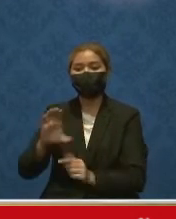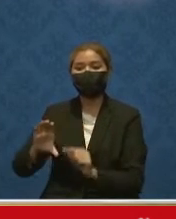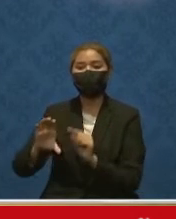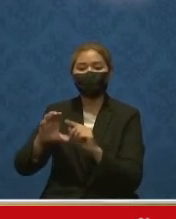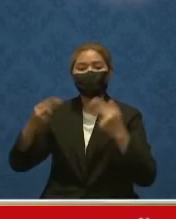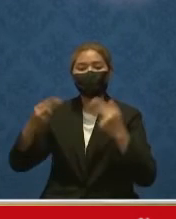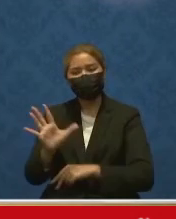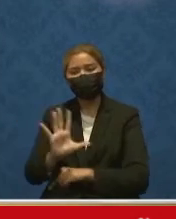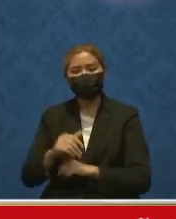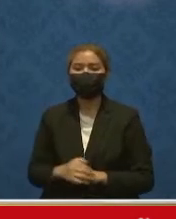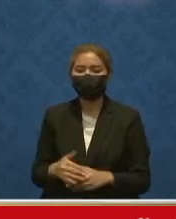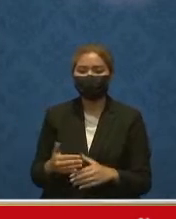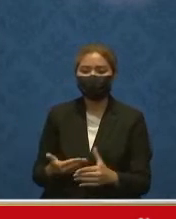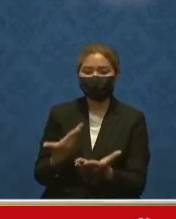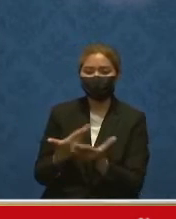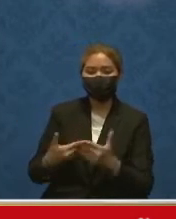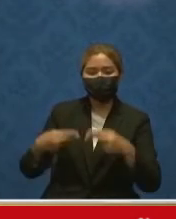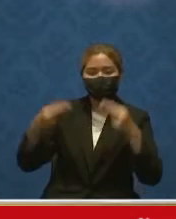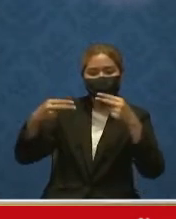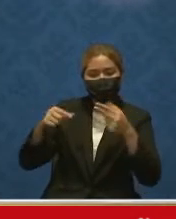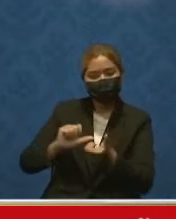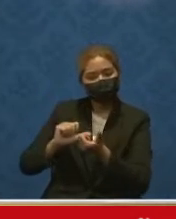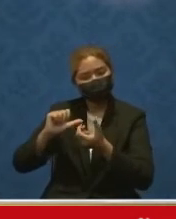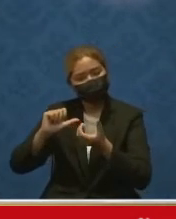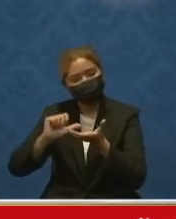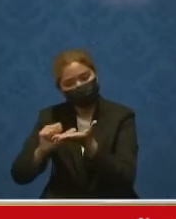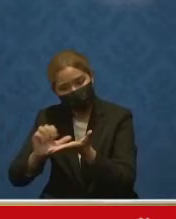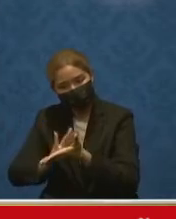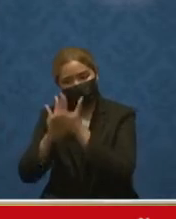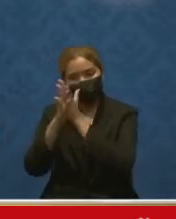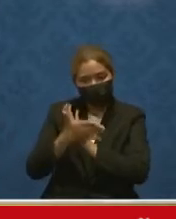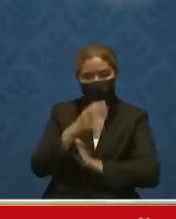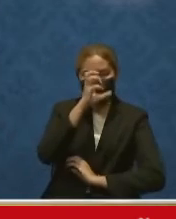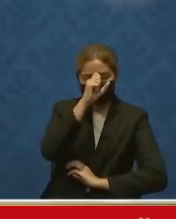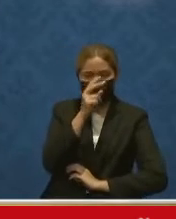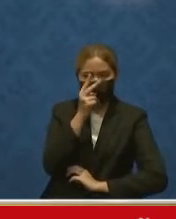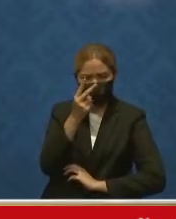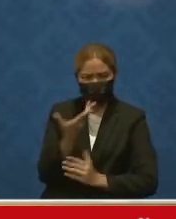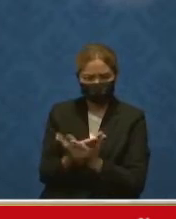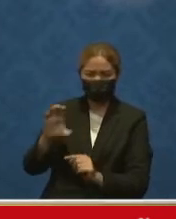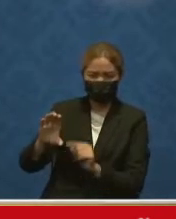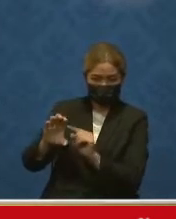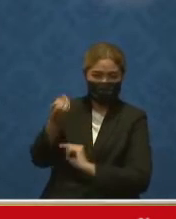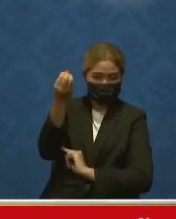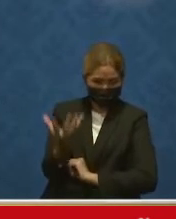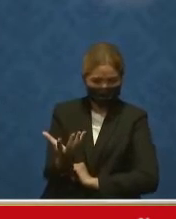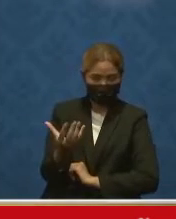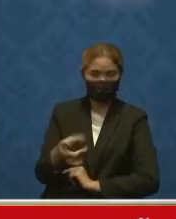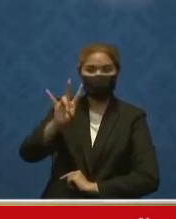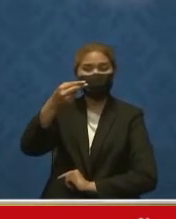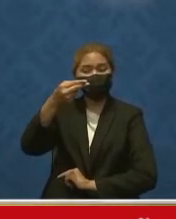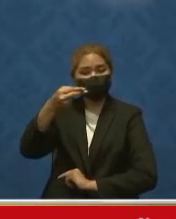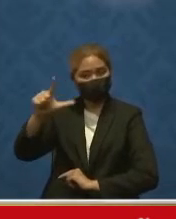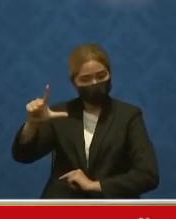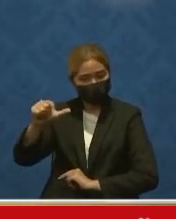ไปคุกคามกันเองลองไปปรับกันดูสิครับพบเยอะหลายอันในรายละเอียดเนี่ยถ้าจะละ